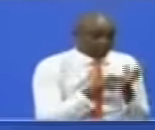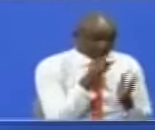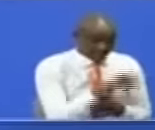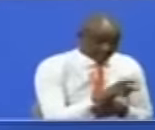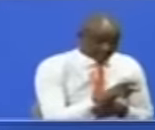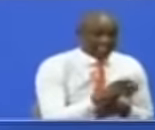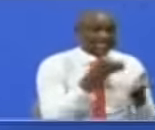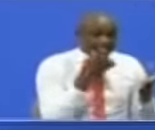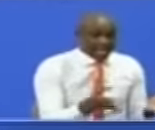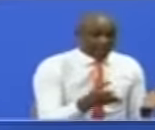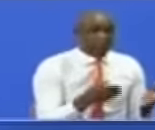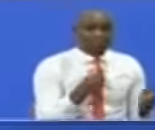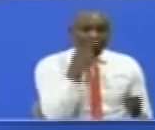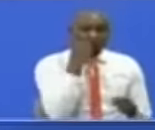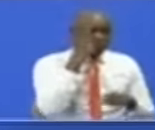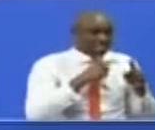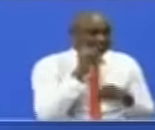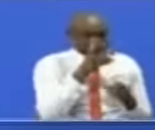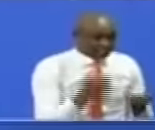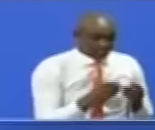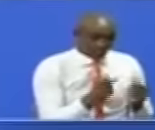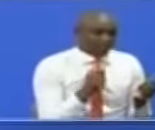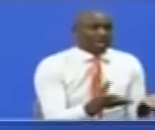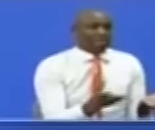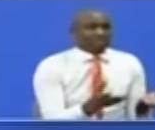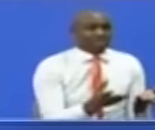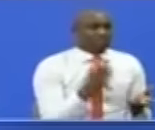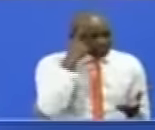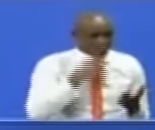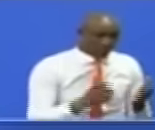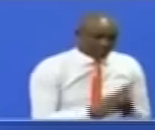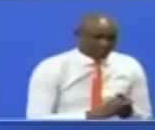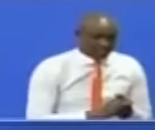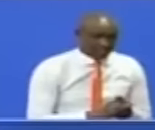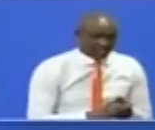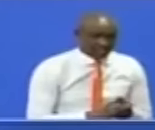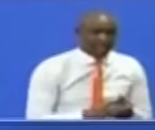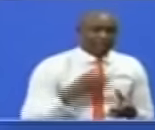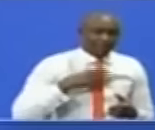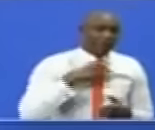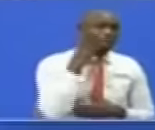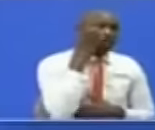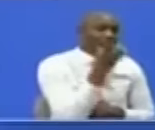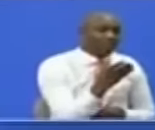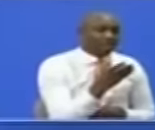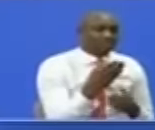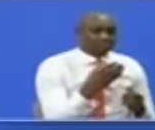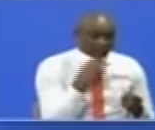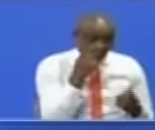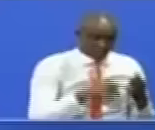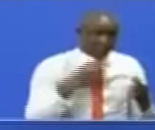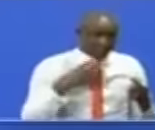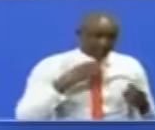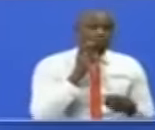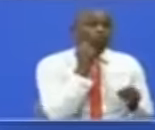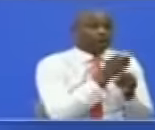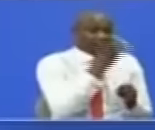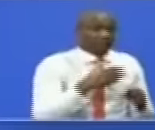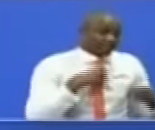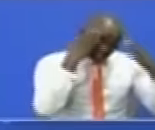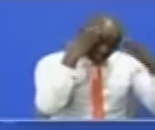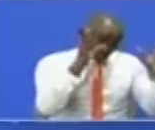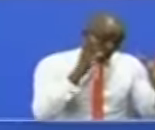kwamba katika kipindi cha miaka miwili haya suluhisho. Je, ni kwa sababu ni wale walio huko ni mtumia maneno yake ni watu wa mkono ambao